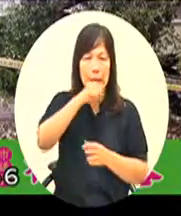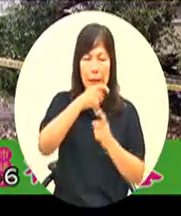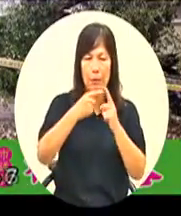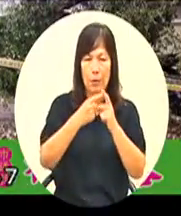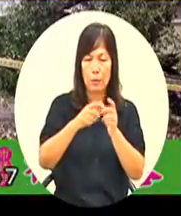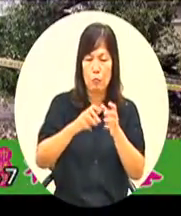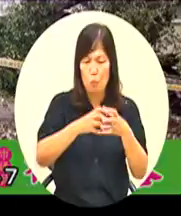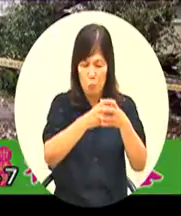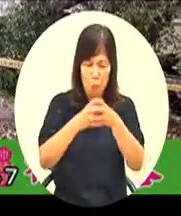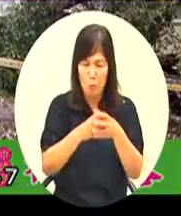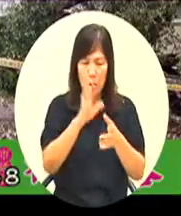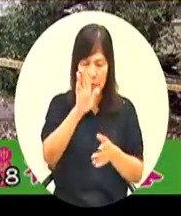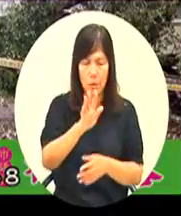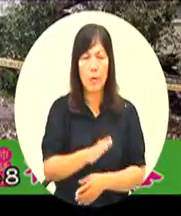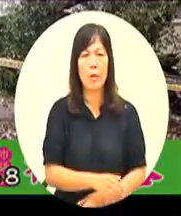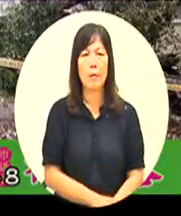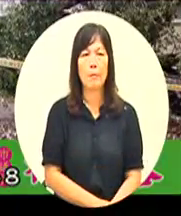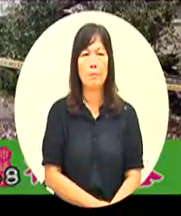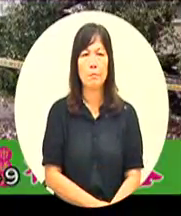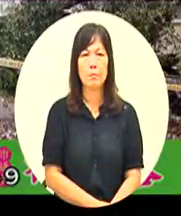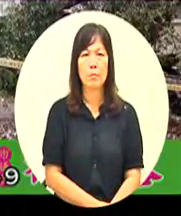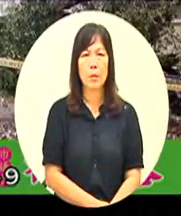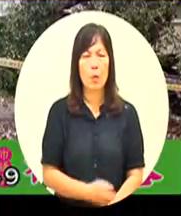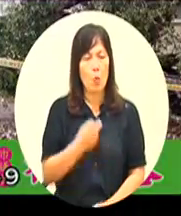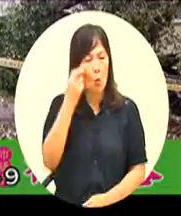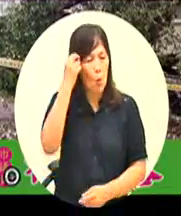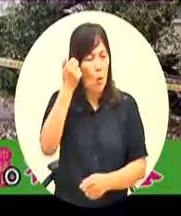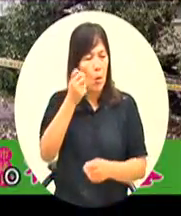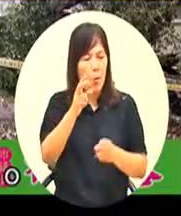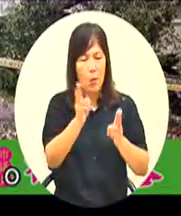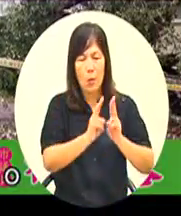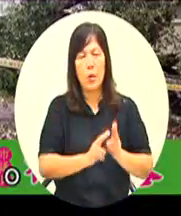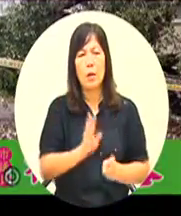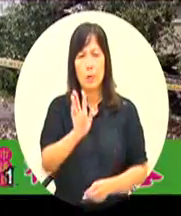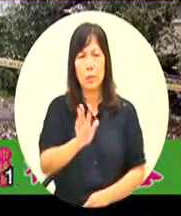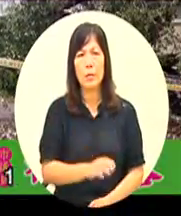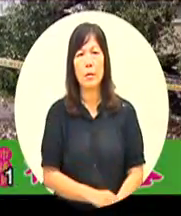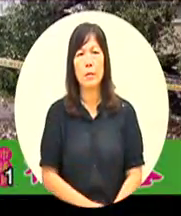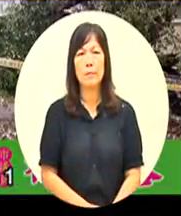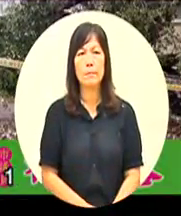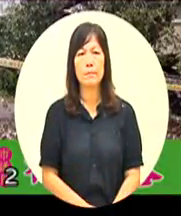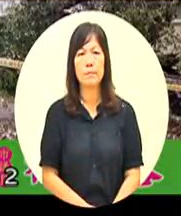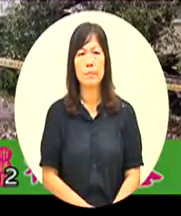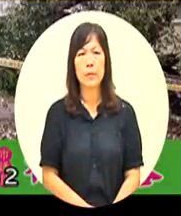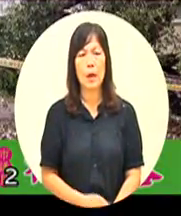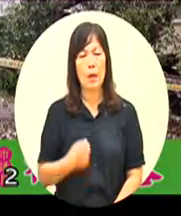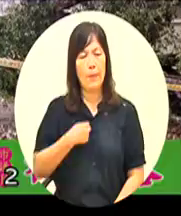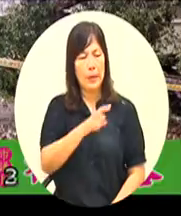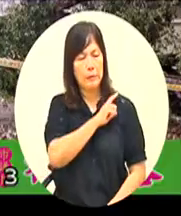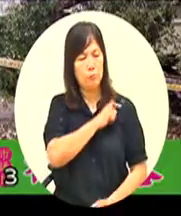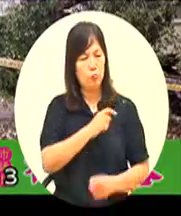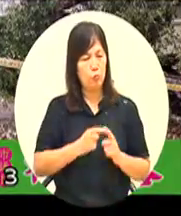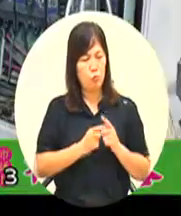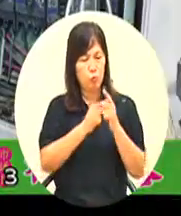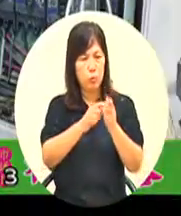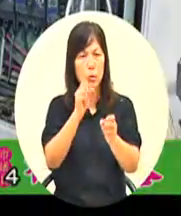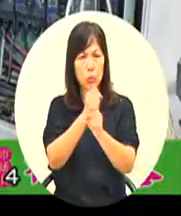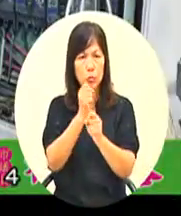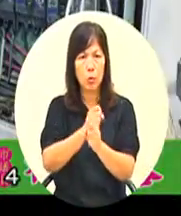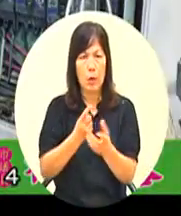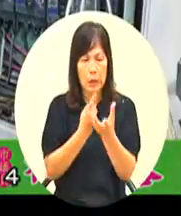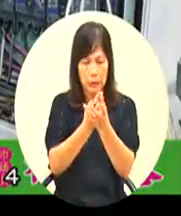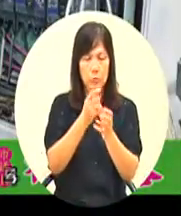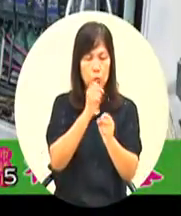正足团结的这所在吼，我感觉拢感到都很感动吼，因为我们本身都身体力行吼，拢去他们做参